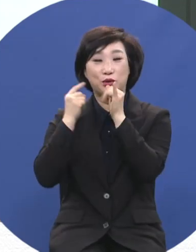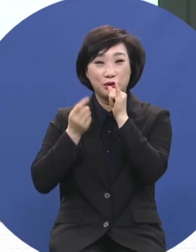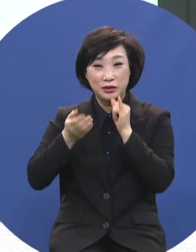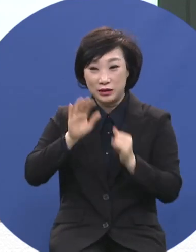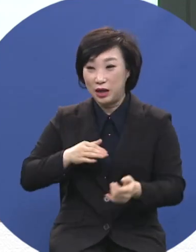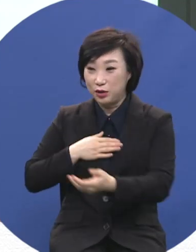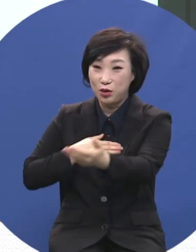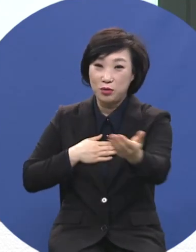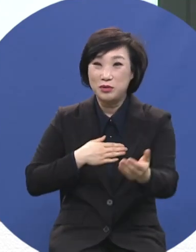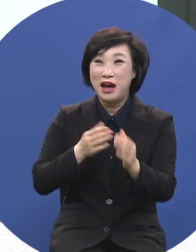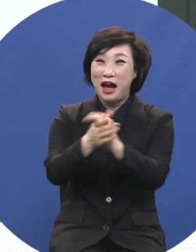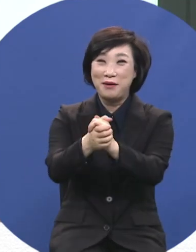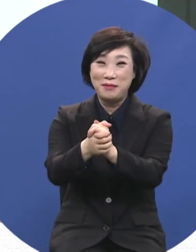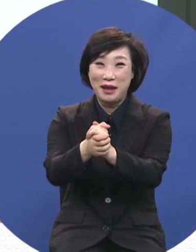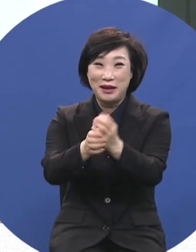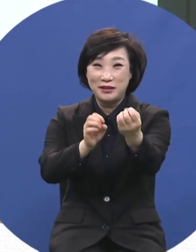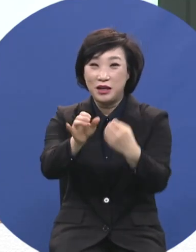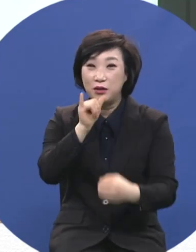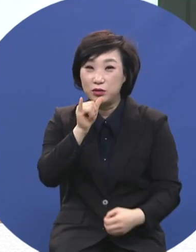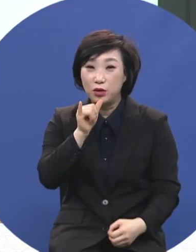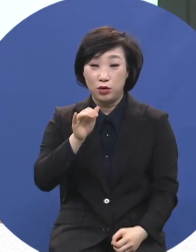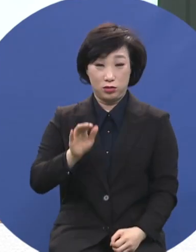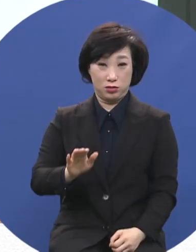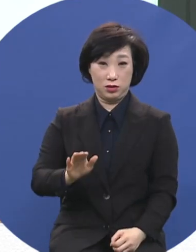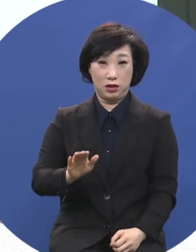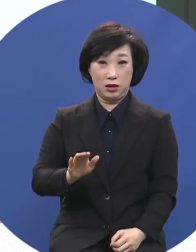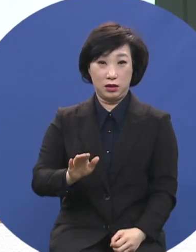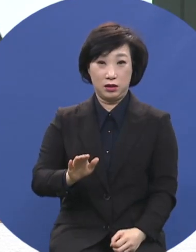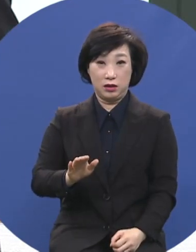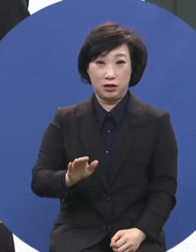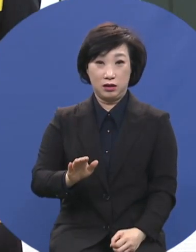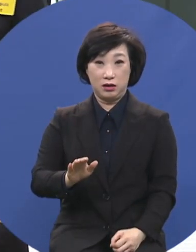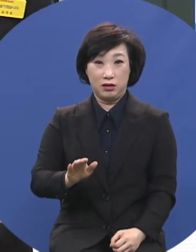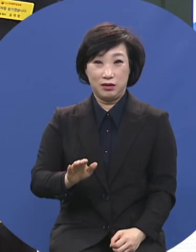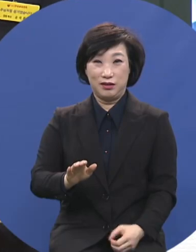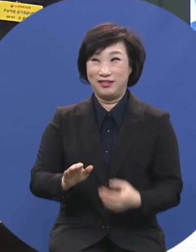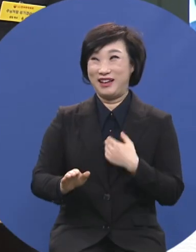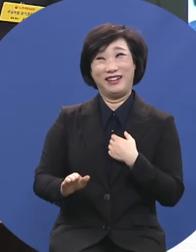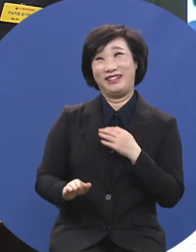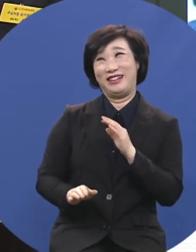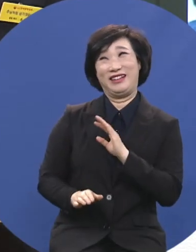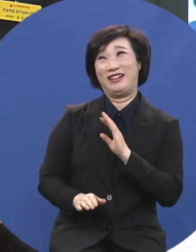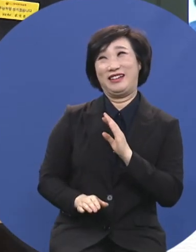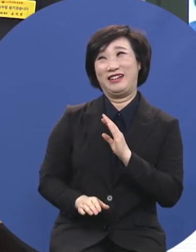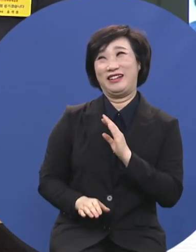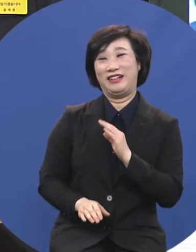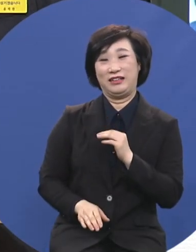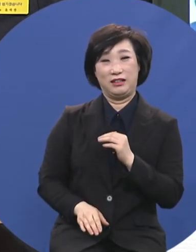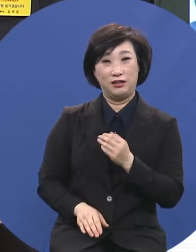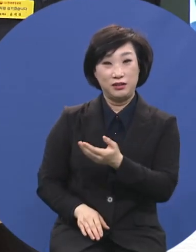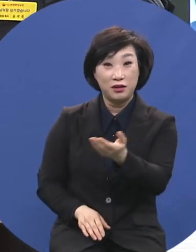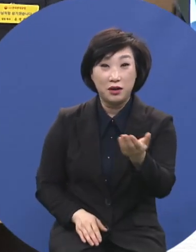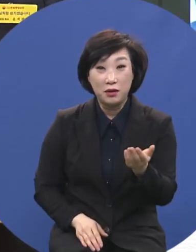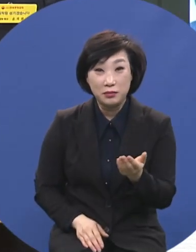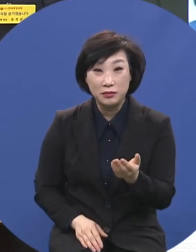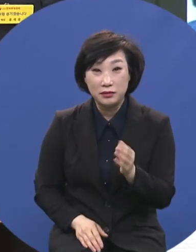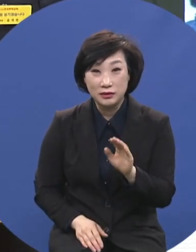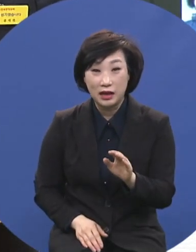들려오는데도 아멘은 해. 근데 나는 안 돼 하고